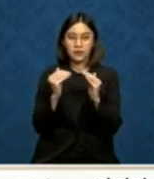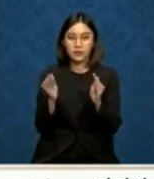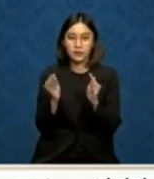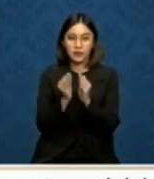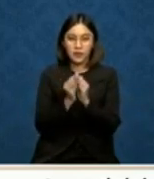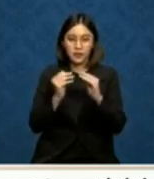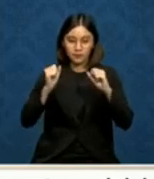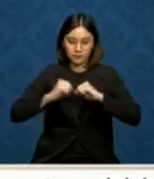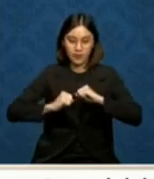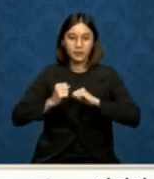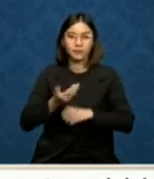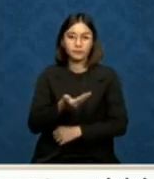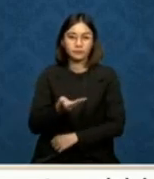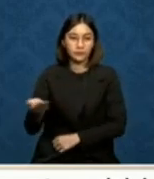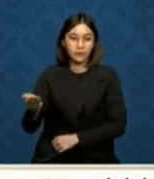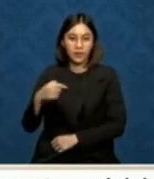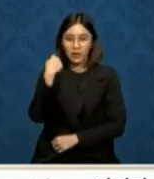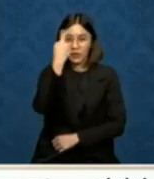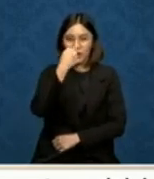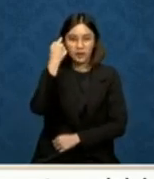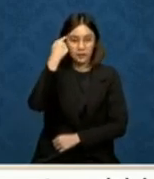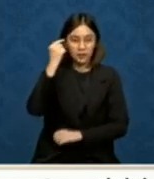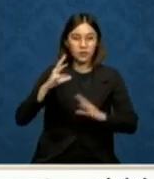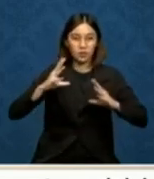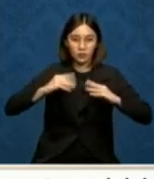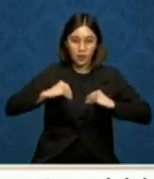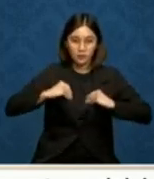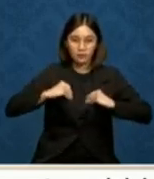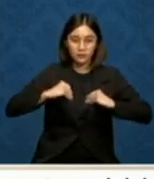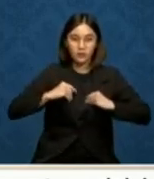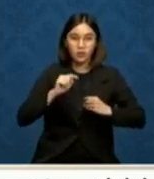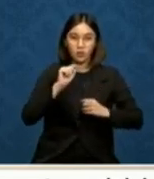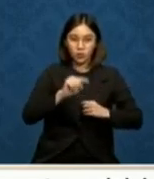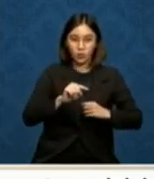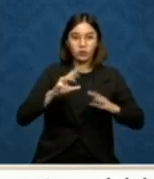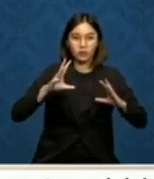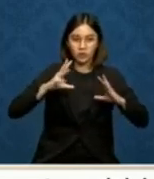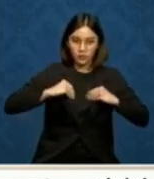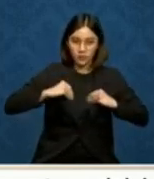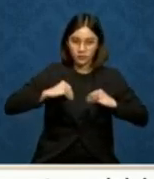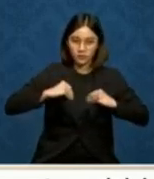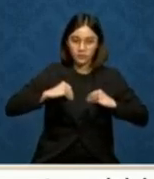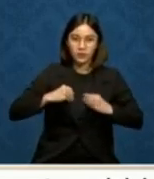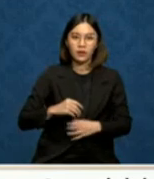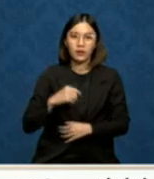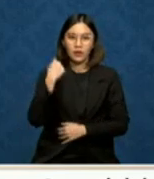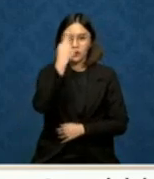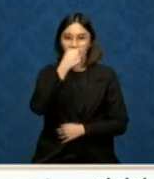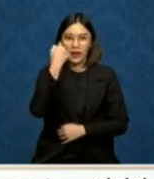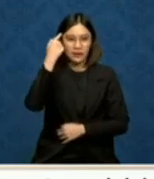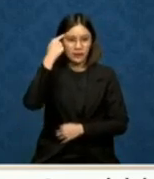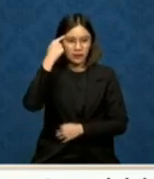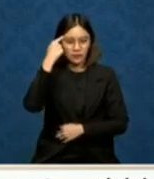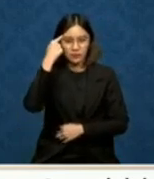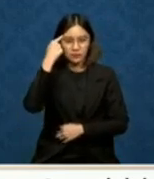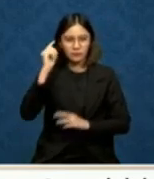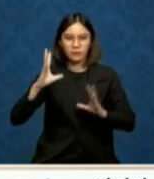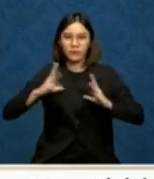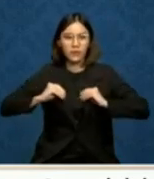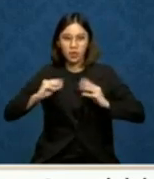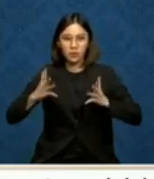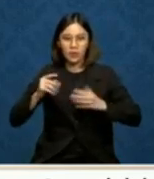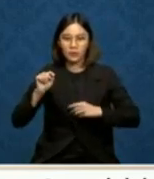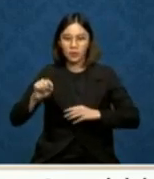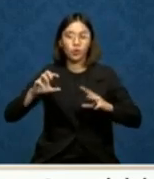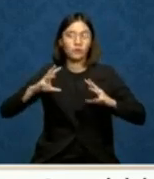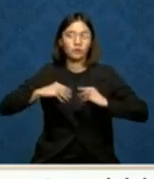เสียงลงคะแนนนะครับผู้ใดเห็นว่าควรรับหลักการนะครับโปรดกดปุ่มเห็นด้วยผู้ใดเห็นว่าไม่ควรรับหลักการโปร